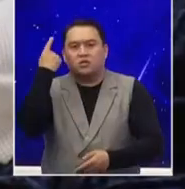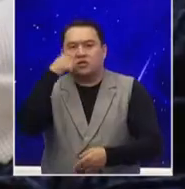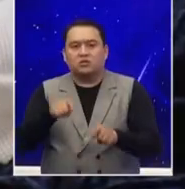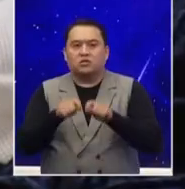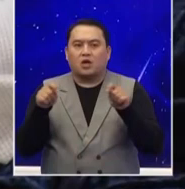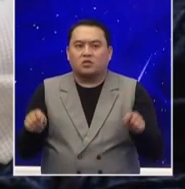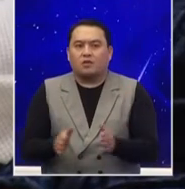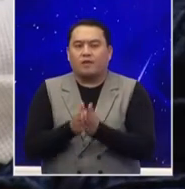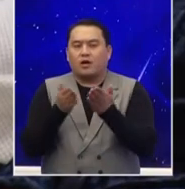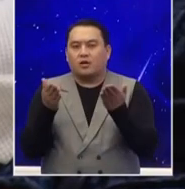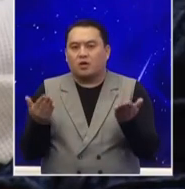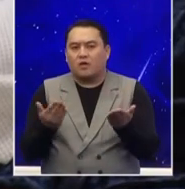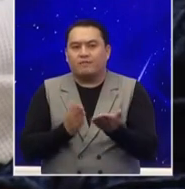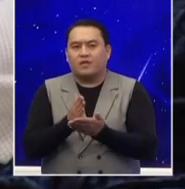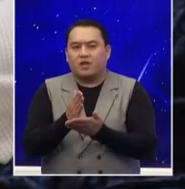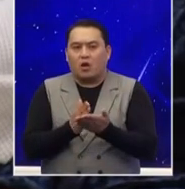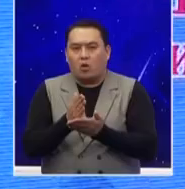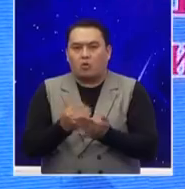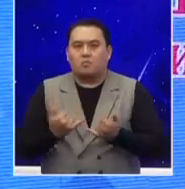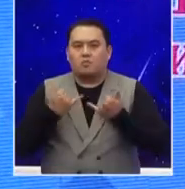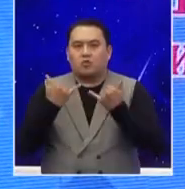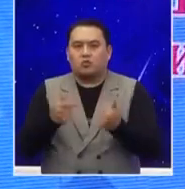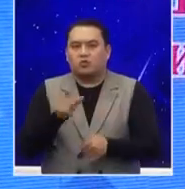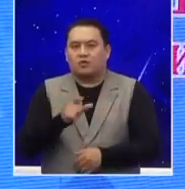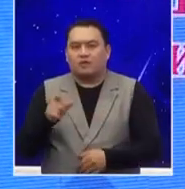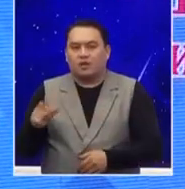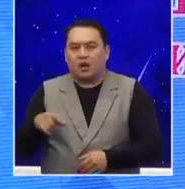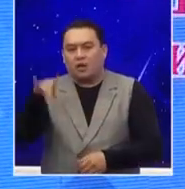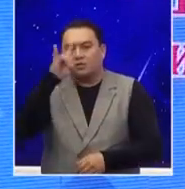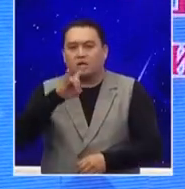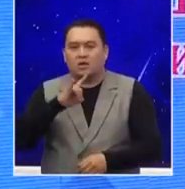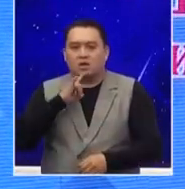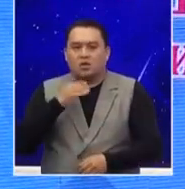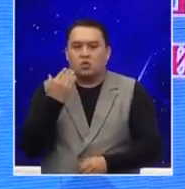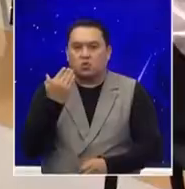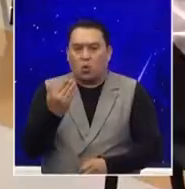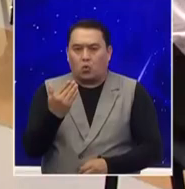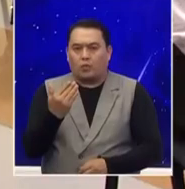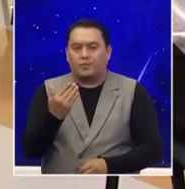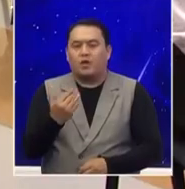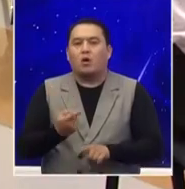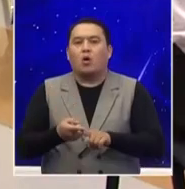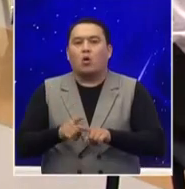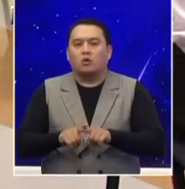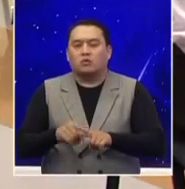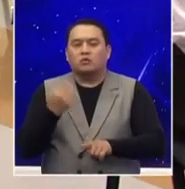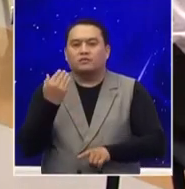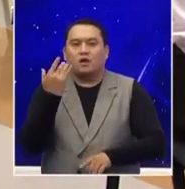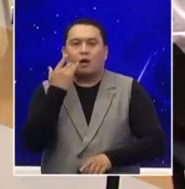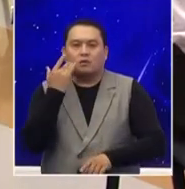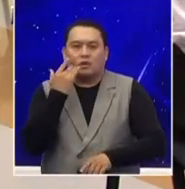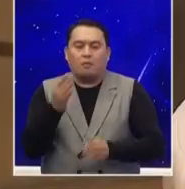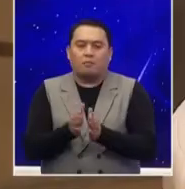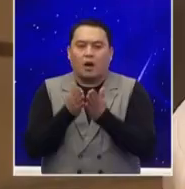сборника принадлежала ветеран войны почетному члену ассамблеи народа казахстана леониду юзефович держу по мнению участников презентации